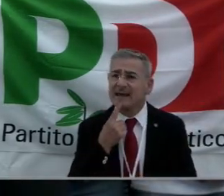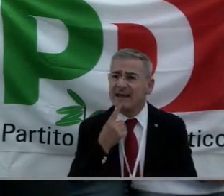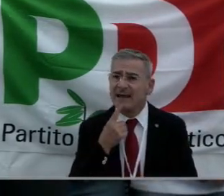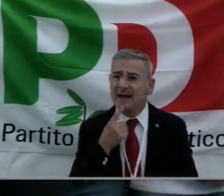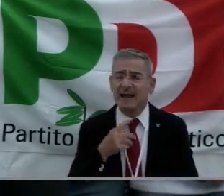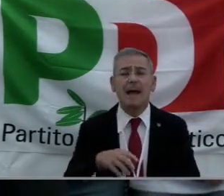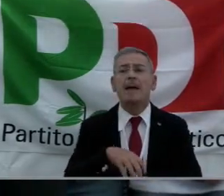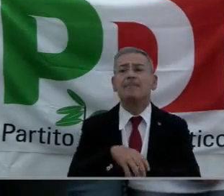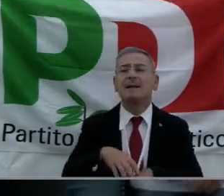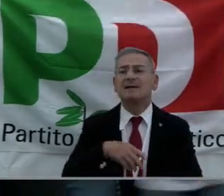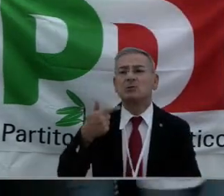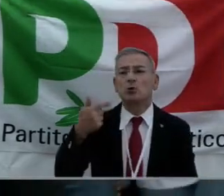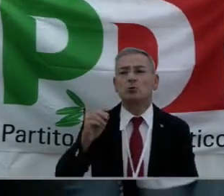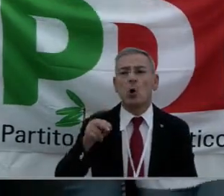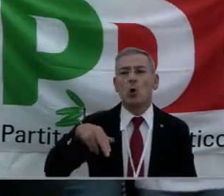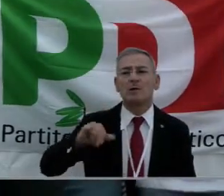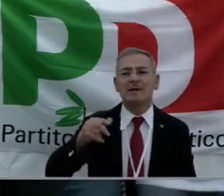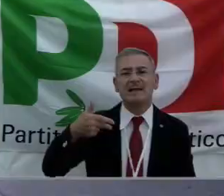ministro Toninelli,